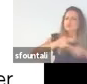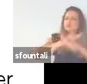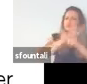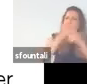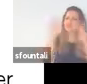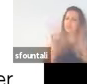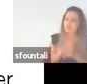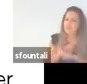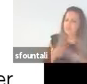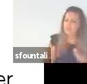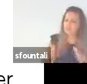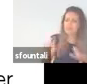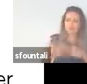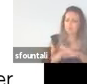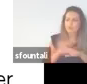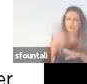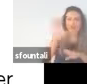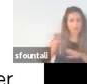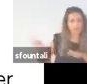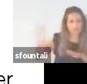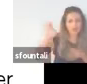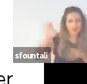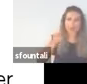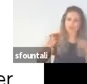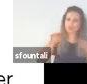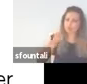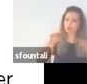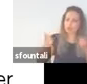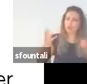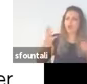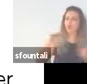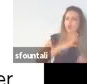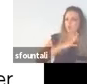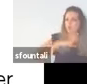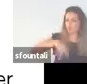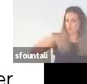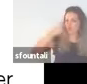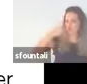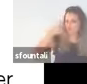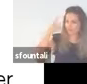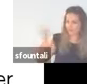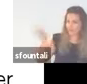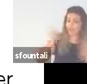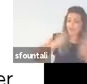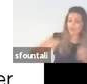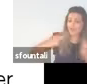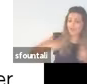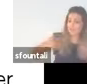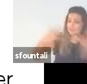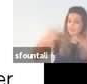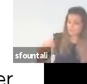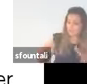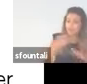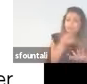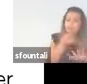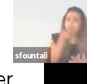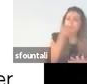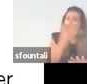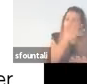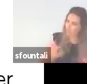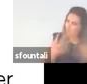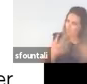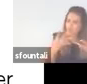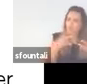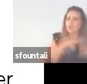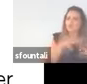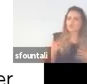από τον Ευρωπαϊκό Οργανισμό Θεμελιωδών Δικαιωμάτων, το ΦΡΑ, και μπορεί να φαίνεται σχετικά παλιό νούμερο, είναι όμως με